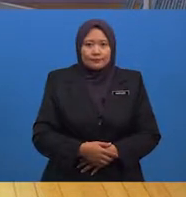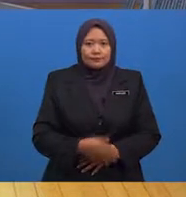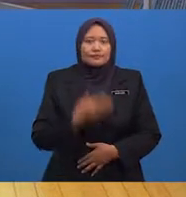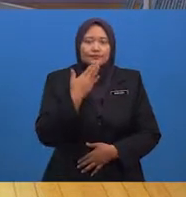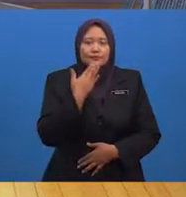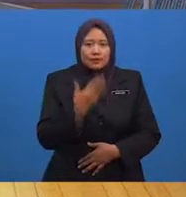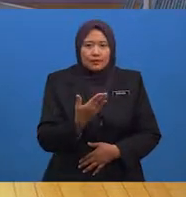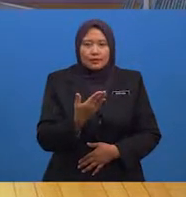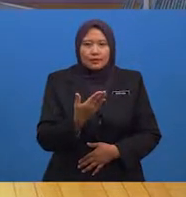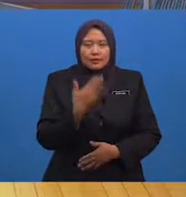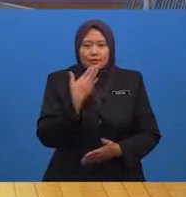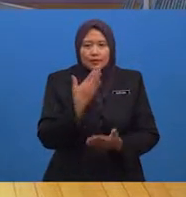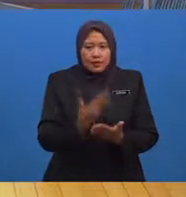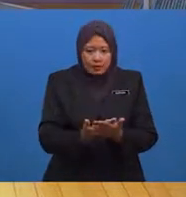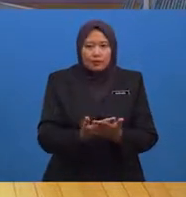Baiklah, murid-murid.